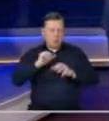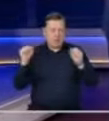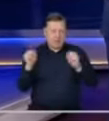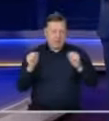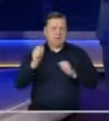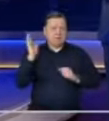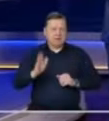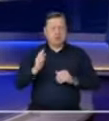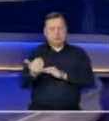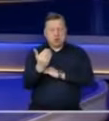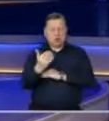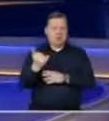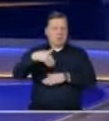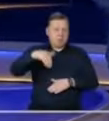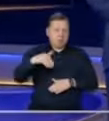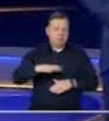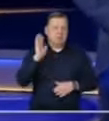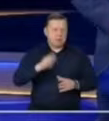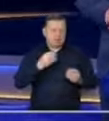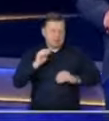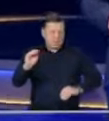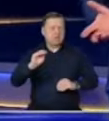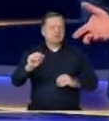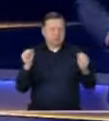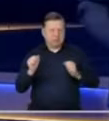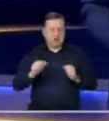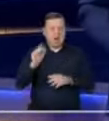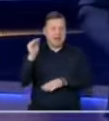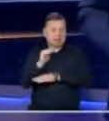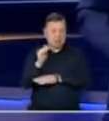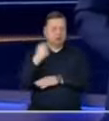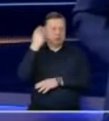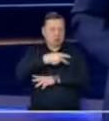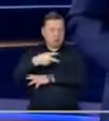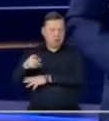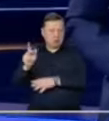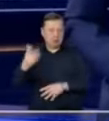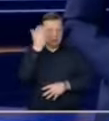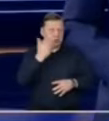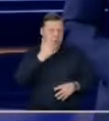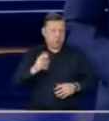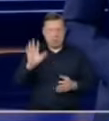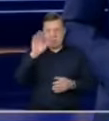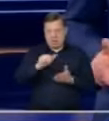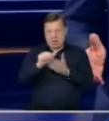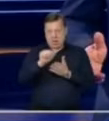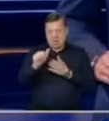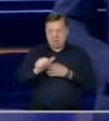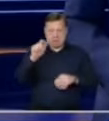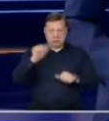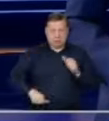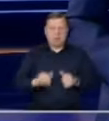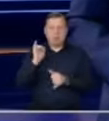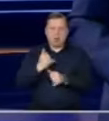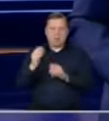na wschodzie i południu utrzymujące się przez większą część dnia. Za to na zachodzie pokaże się słońce. Tam też najcieplej, nawet do 11 stopni. Piątek,